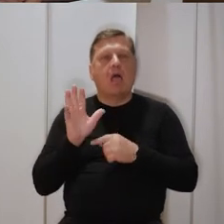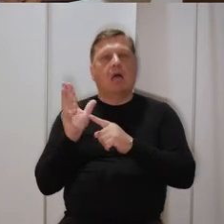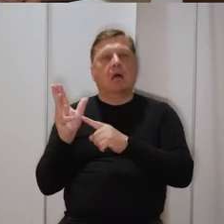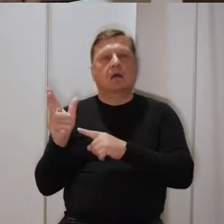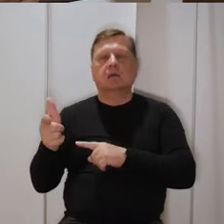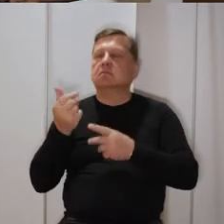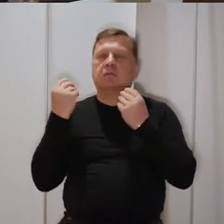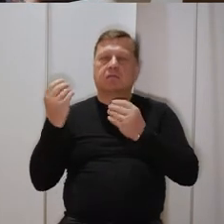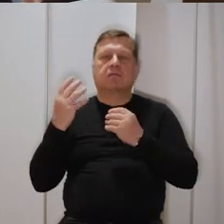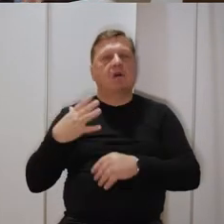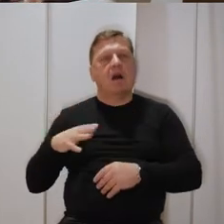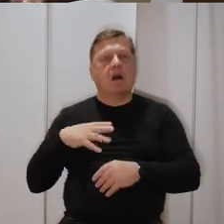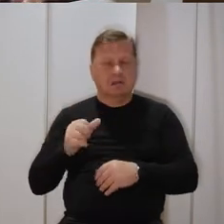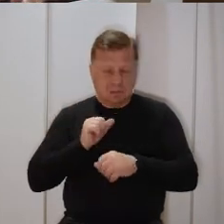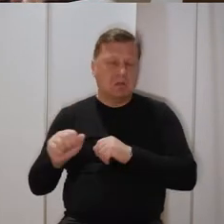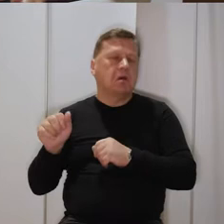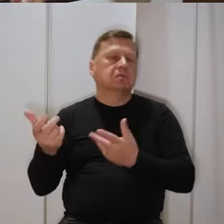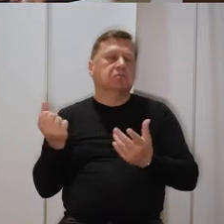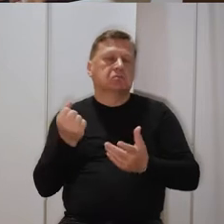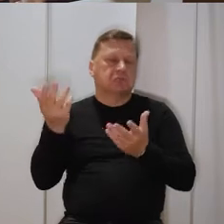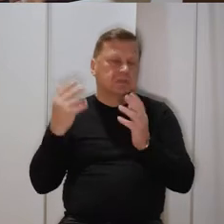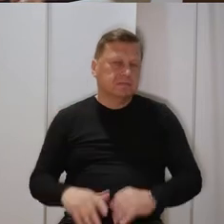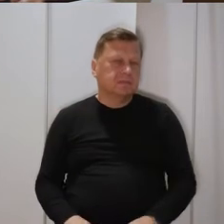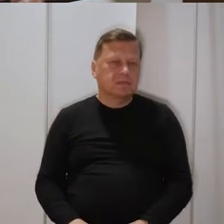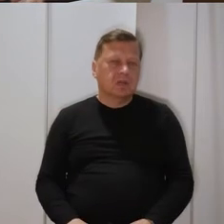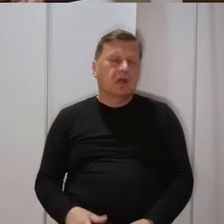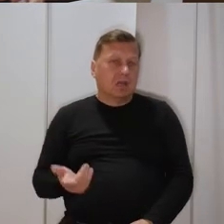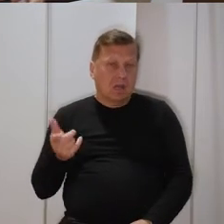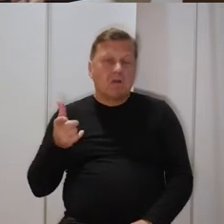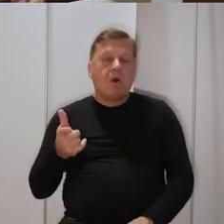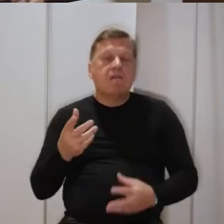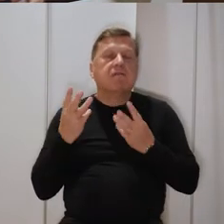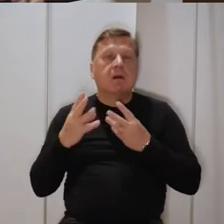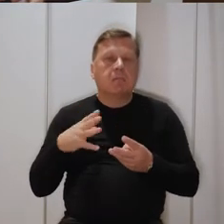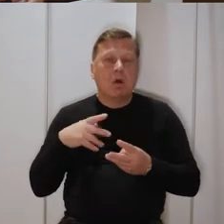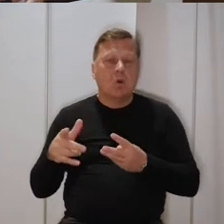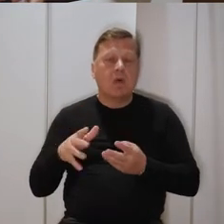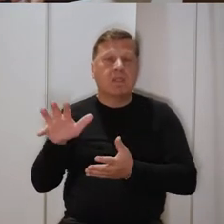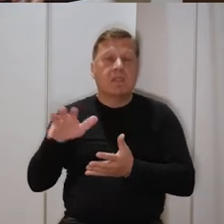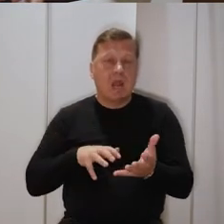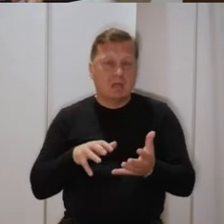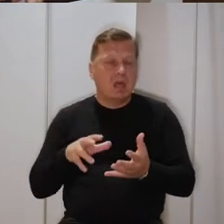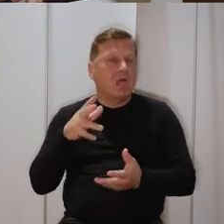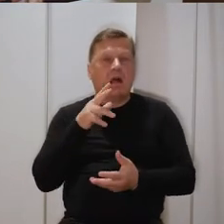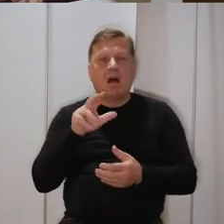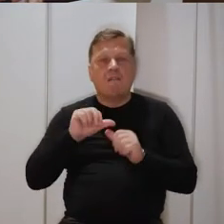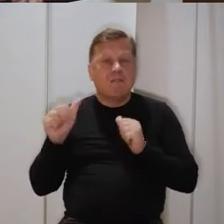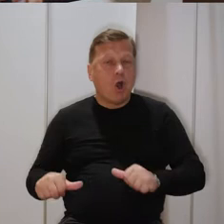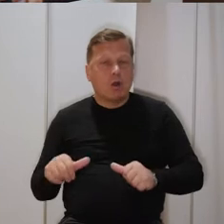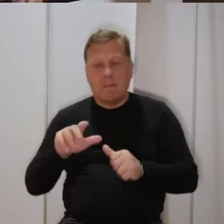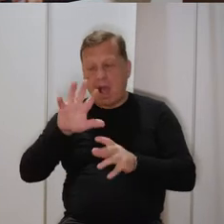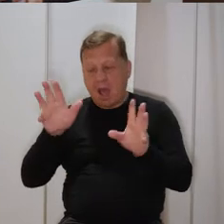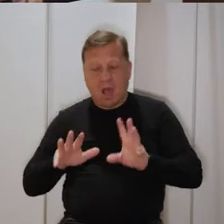ją za bardzo wartościową. Wtedy ta treść się liczyła, nie forma. A